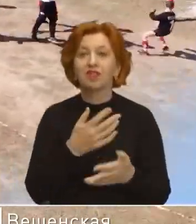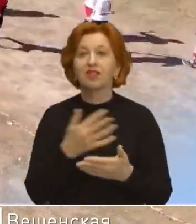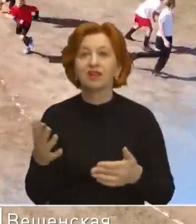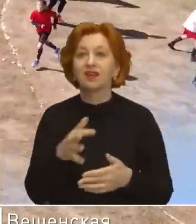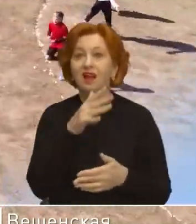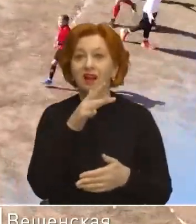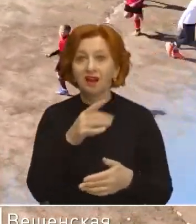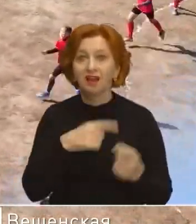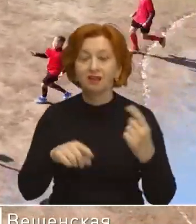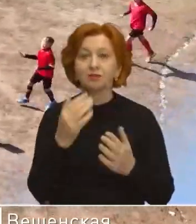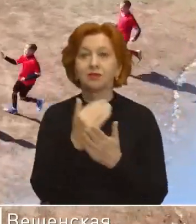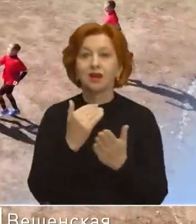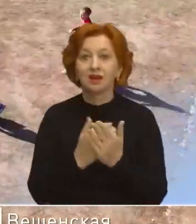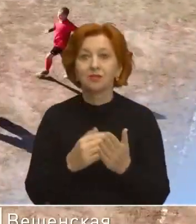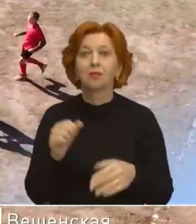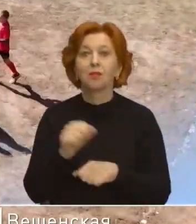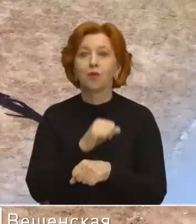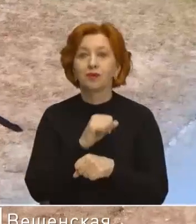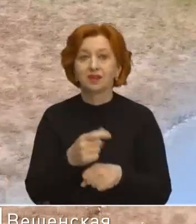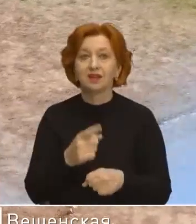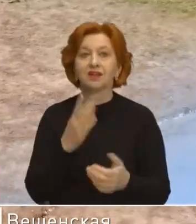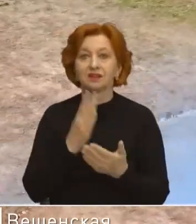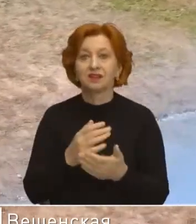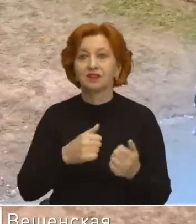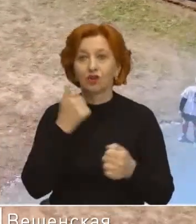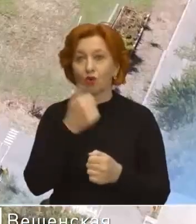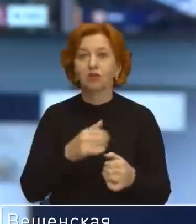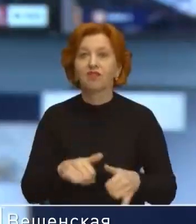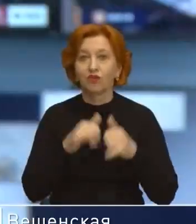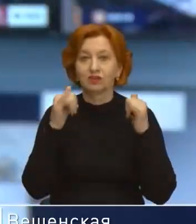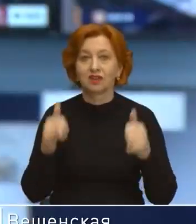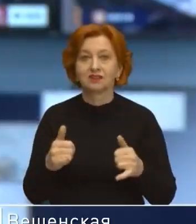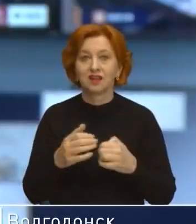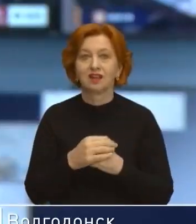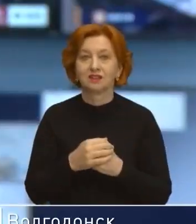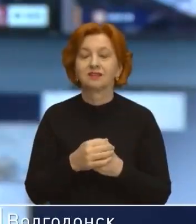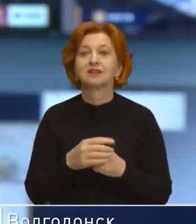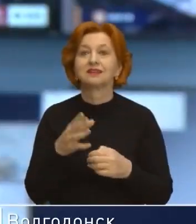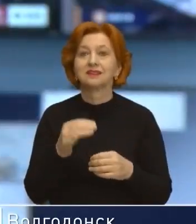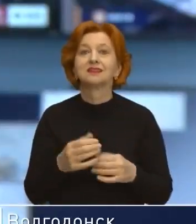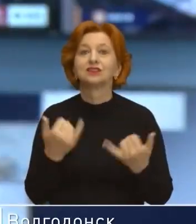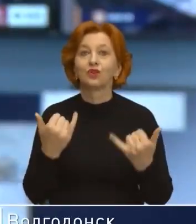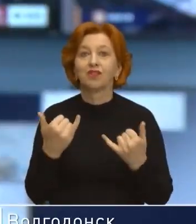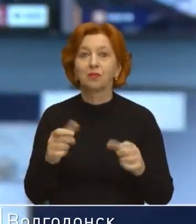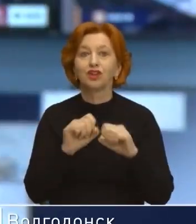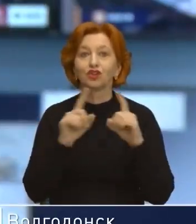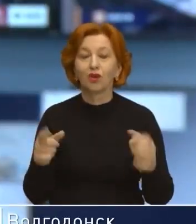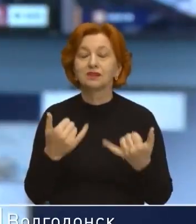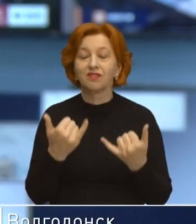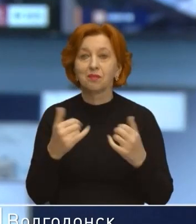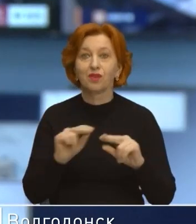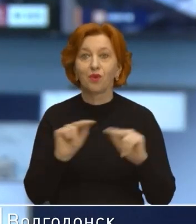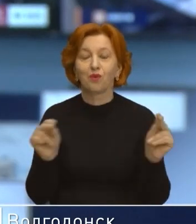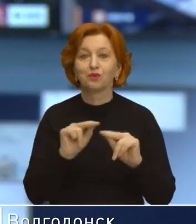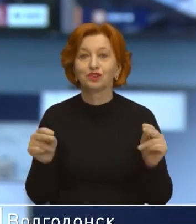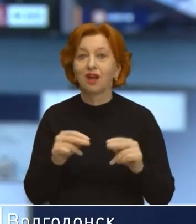И число программ победителей из Ростовской области ежегодно возрастает. Современной школе современные учителя.